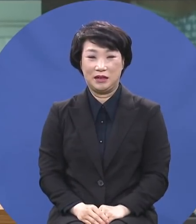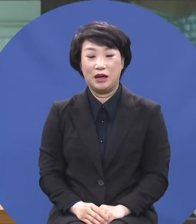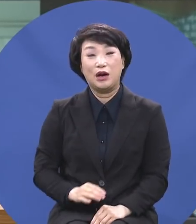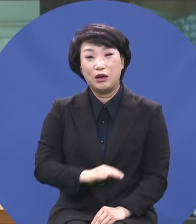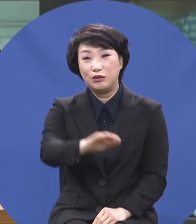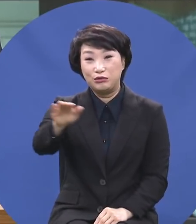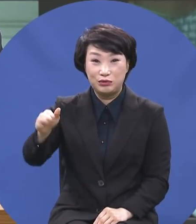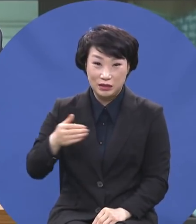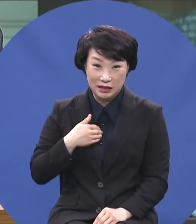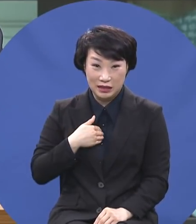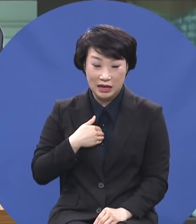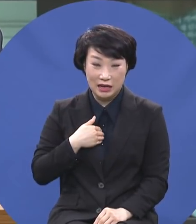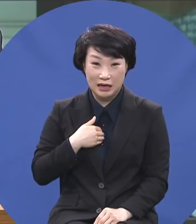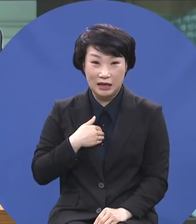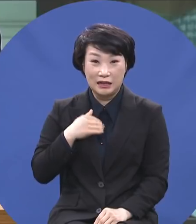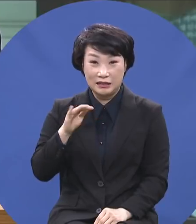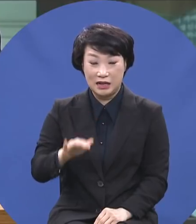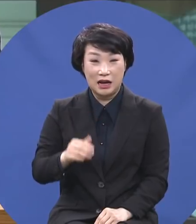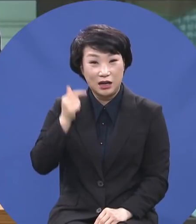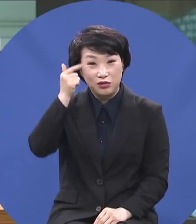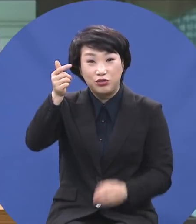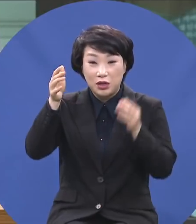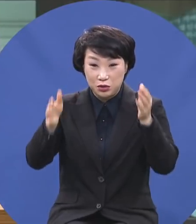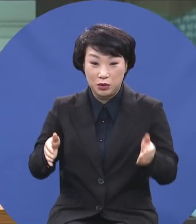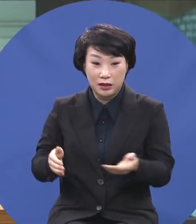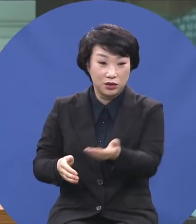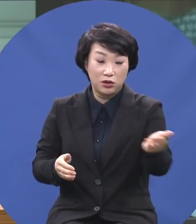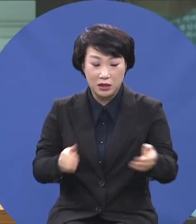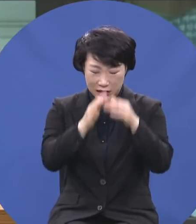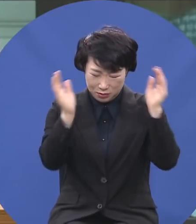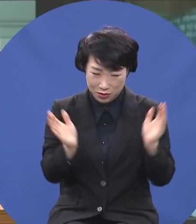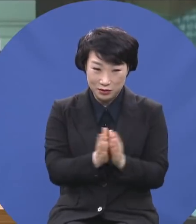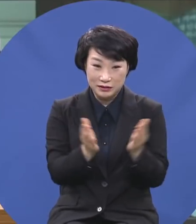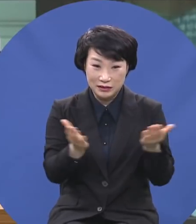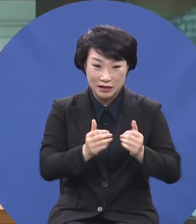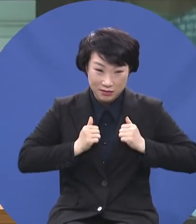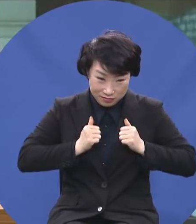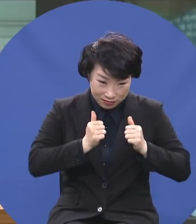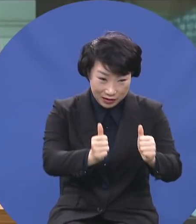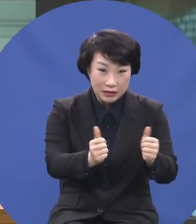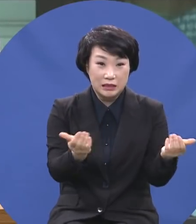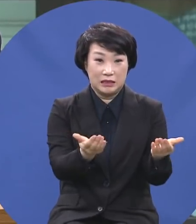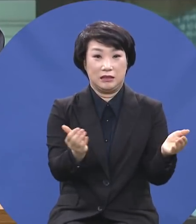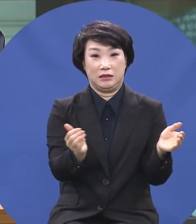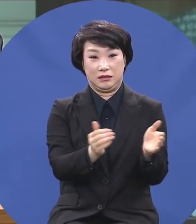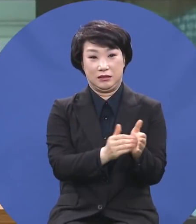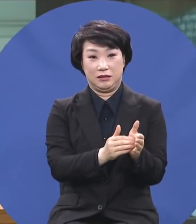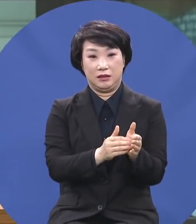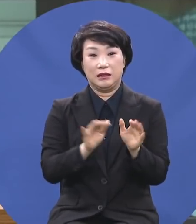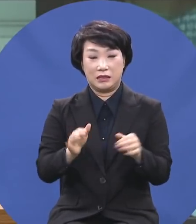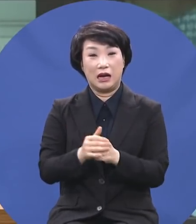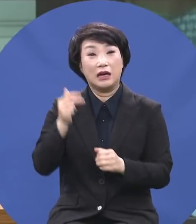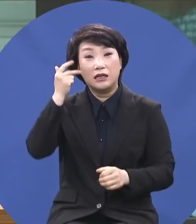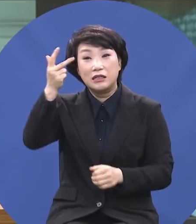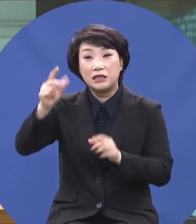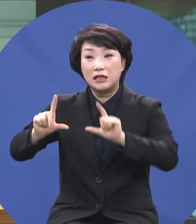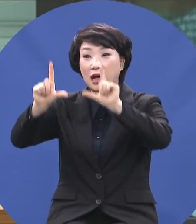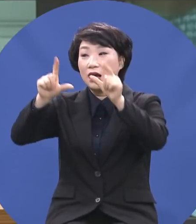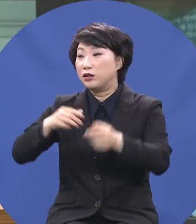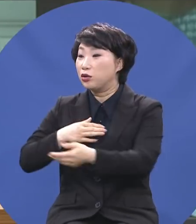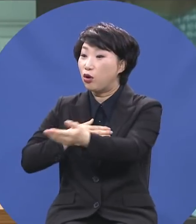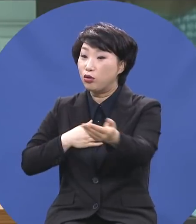우리 보고는 엿새 동안에 내 모든 일을 힘써서 하고 제1일이라는